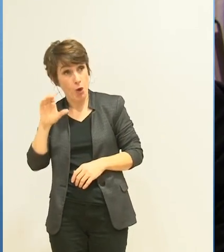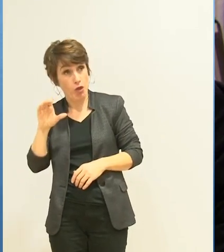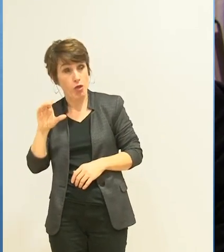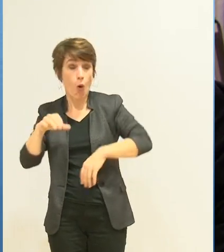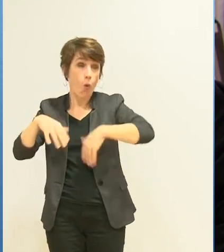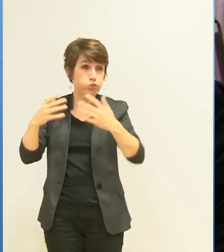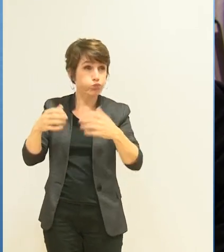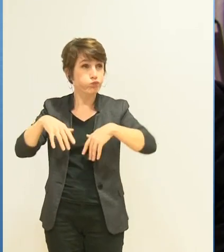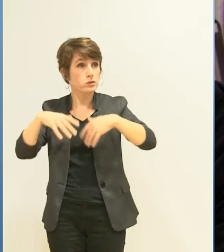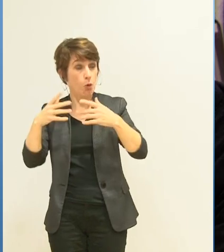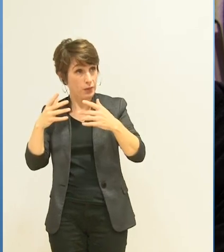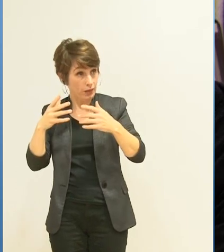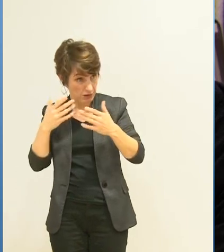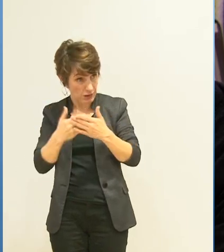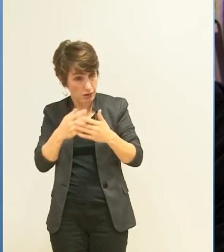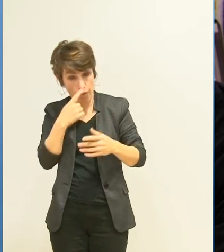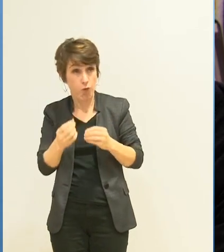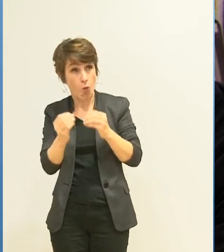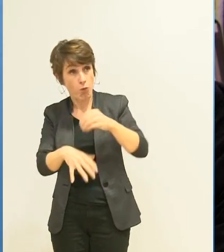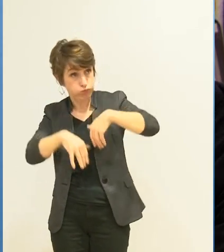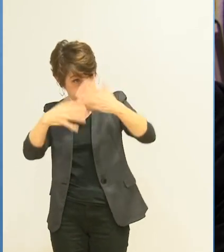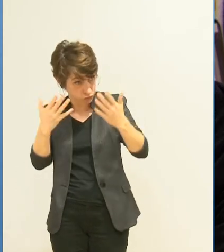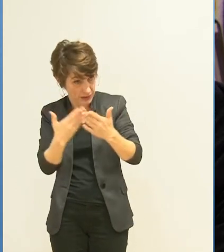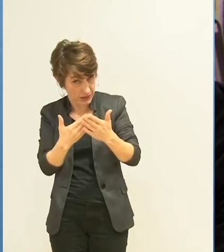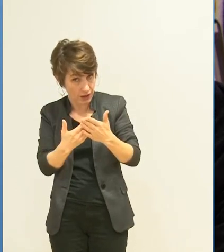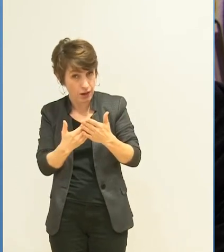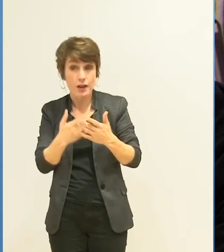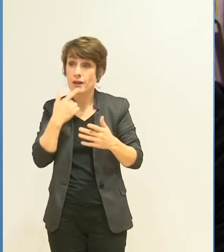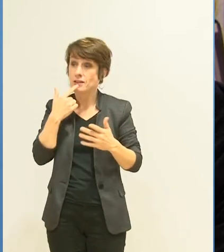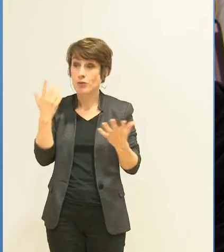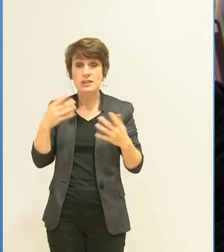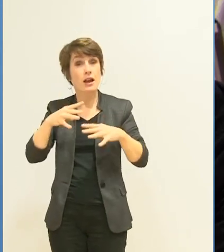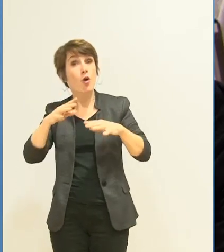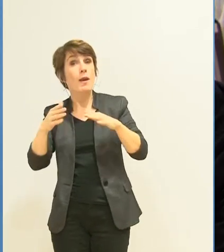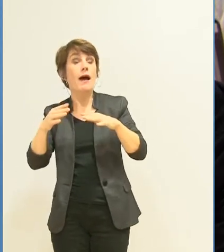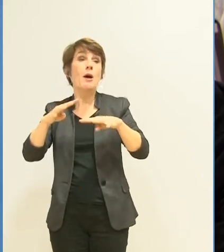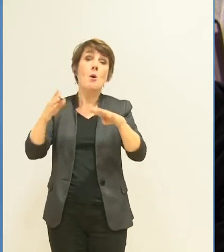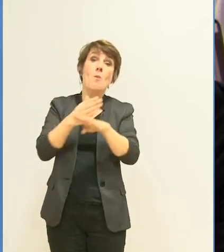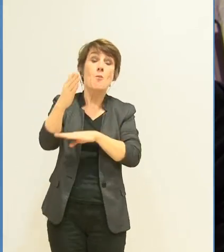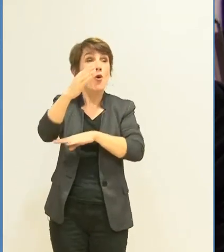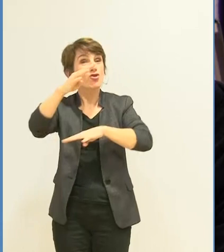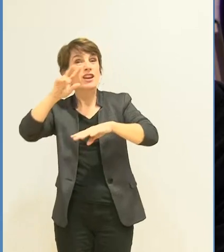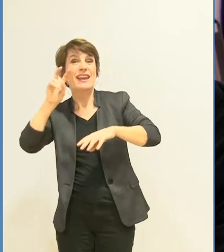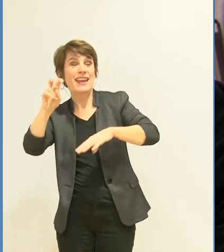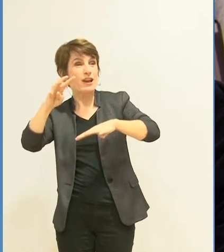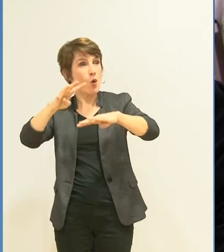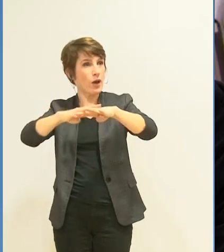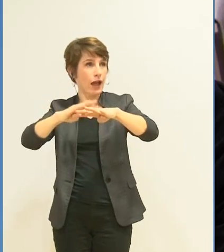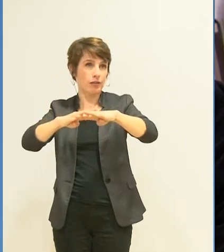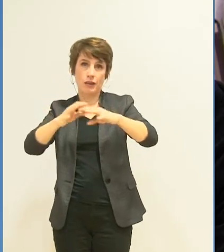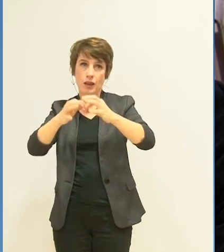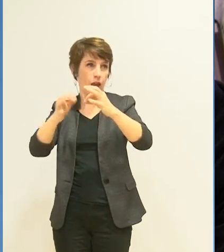d'écoquartier s'ils devaient être réalisés n'aura jamais été qu'un projet à la fois imposé est un